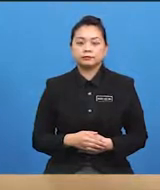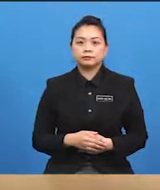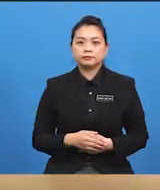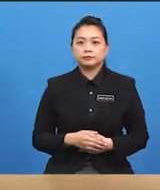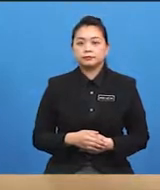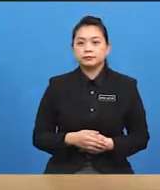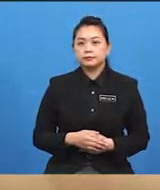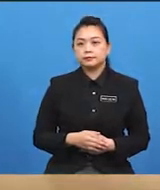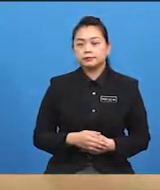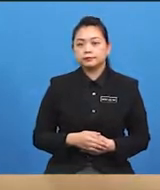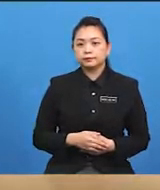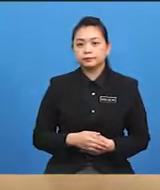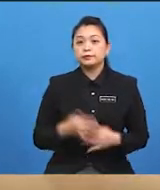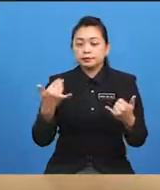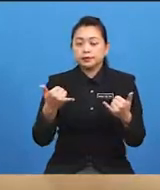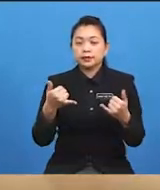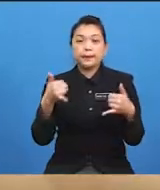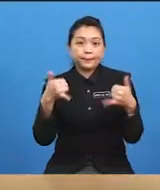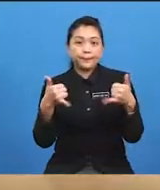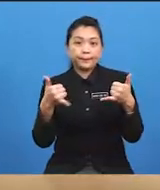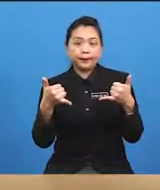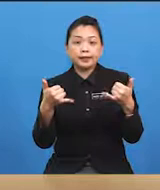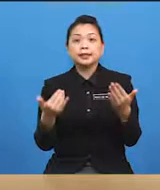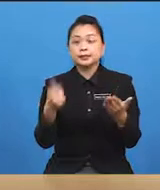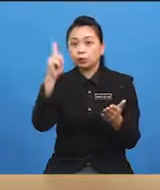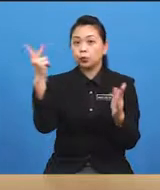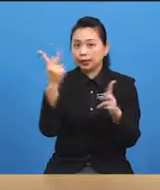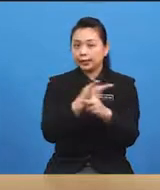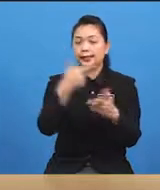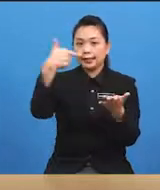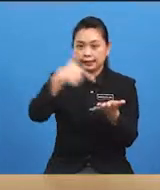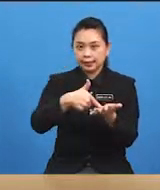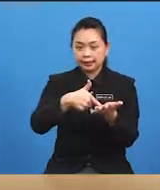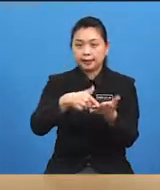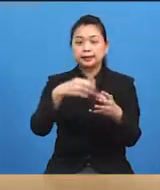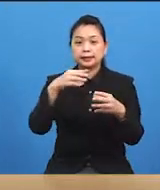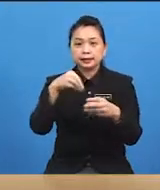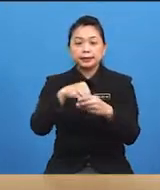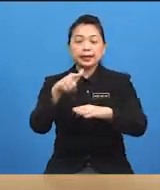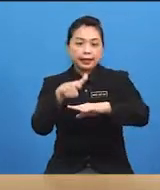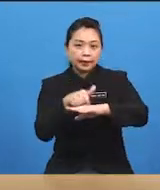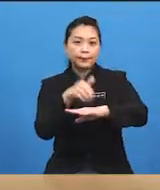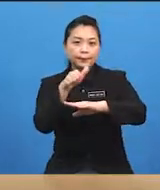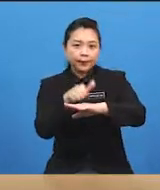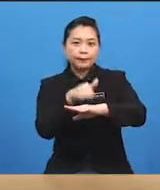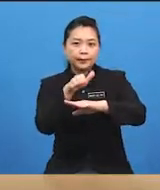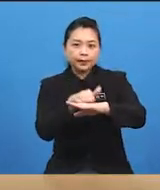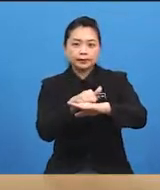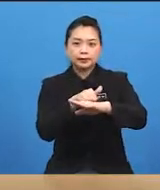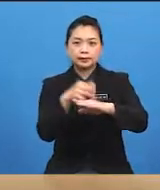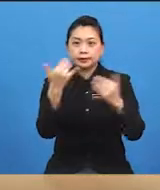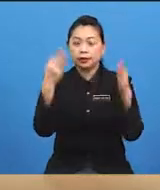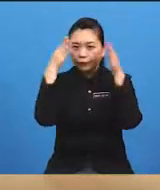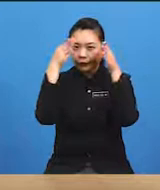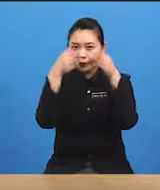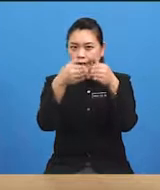Saudari Nor akan memainkan skill A major ini sekali lagi dalam tempo yang lambat. Murid-murid, sila beri tumpuan